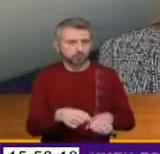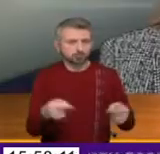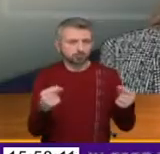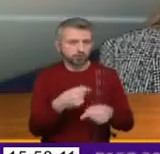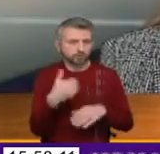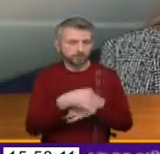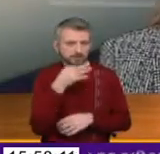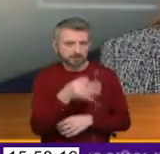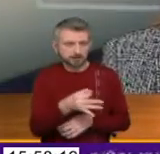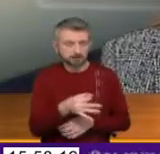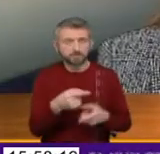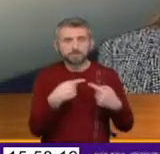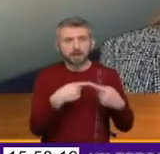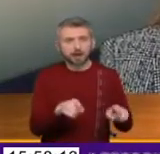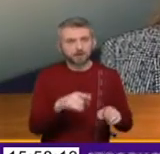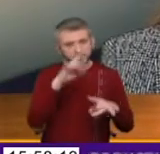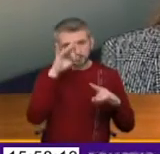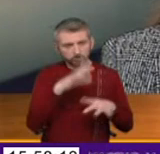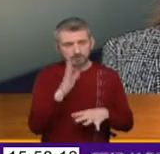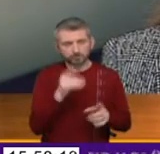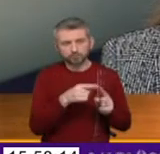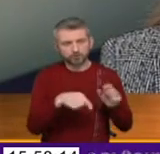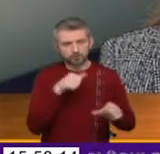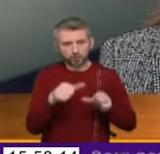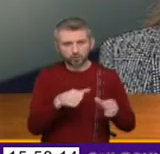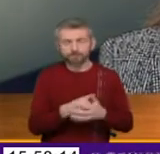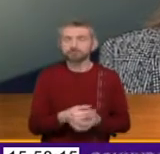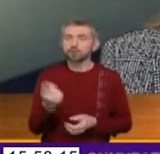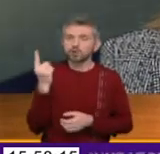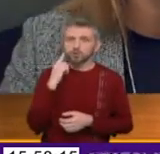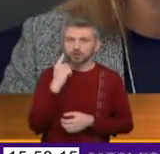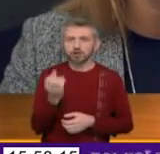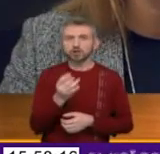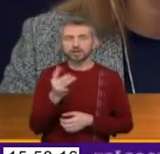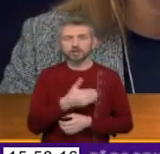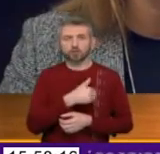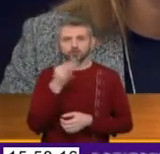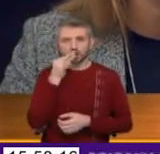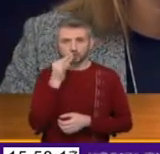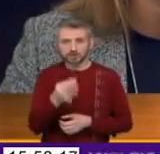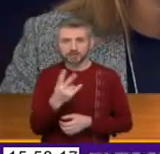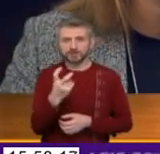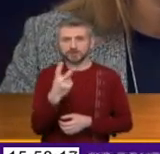точно вже сказати, а інші сюрпризи, що будуть протягом року. Так, почули. Ще раз хочу наголосити,